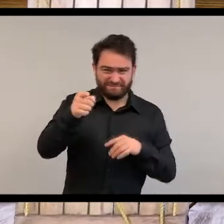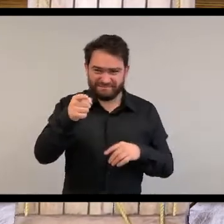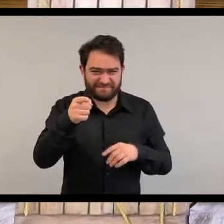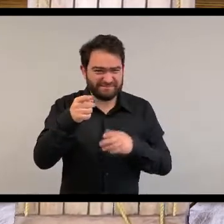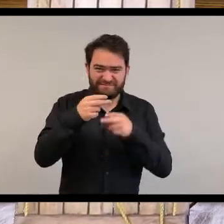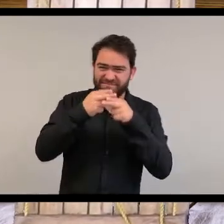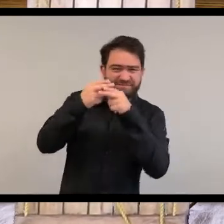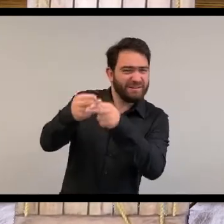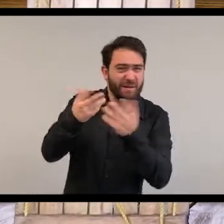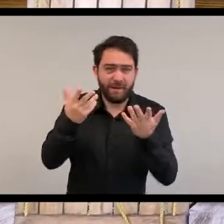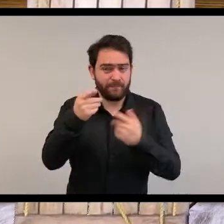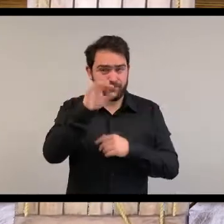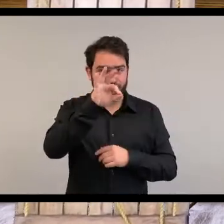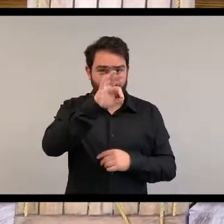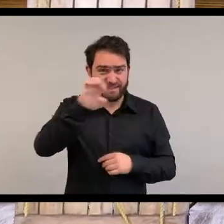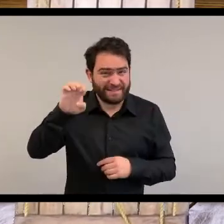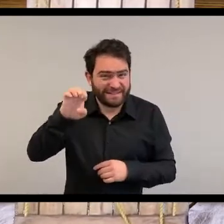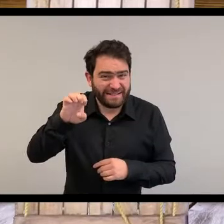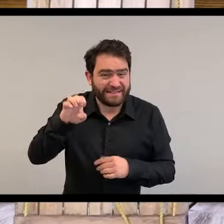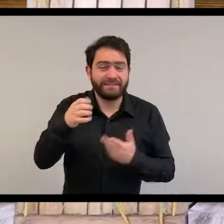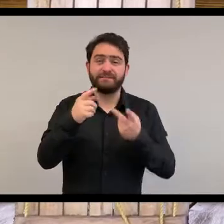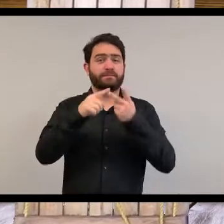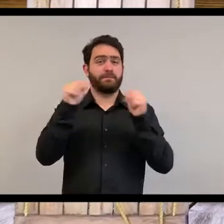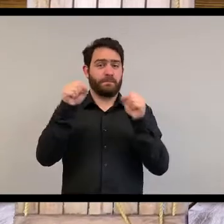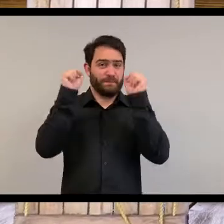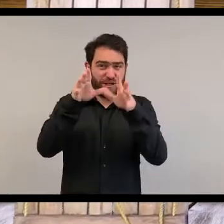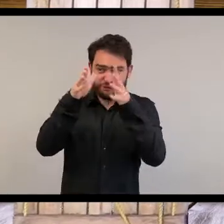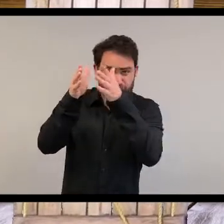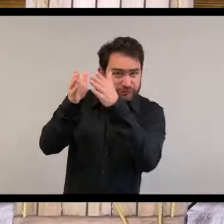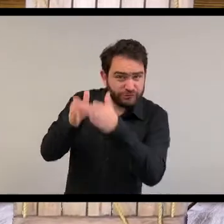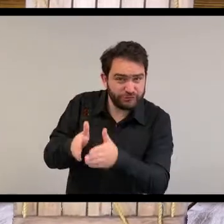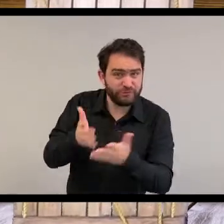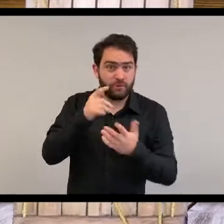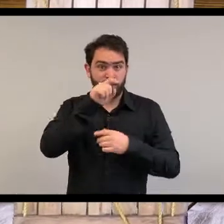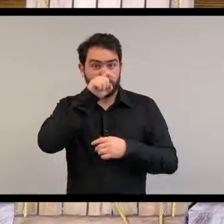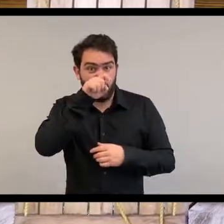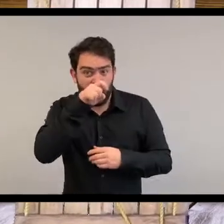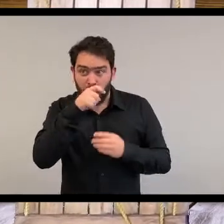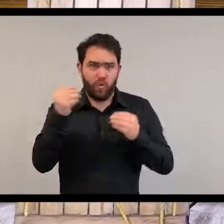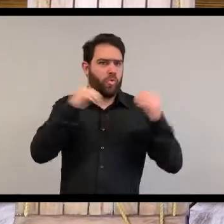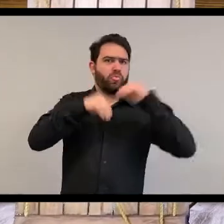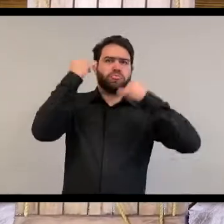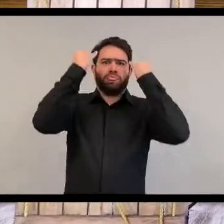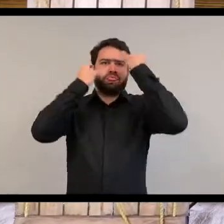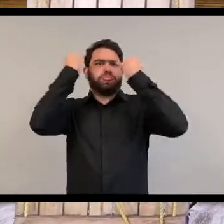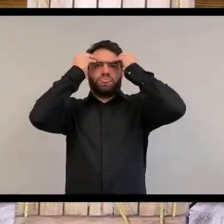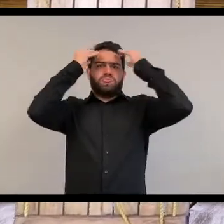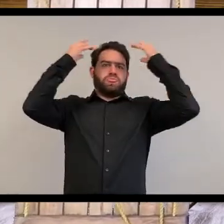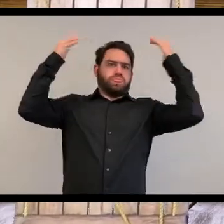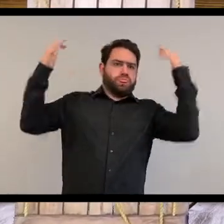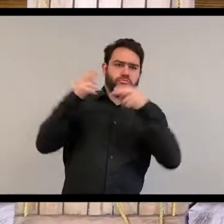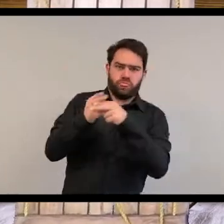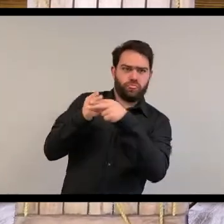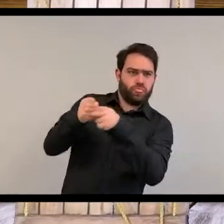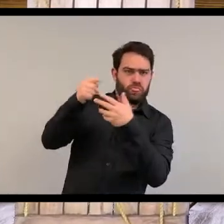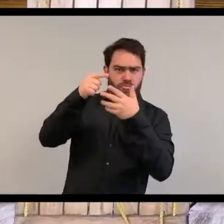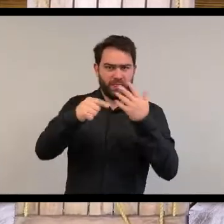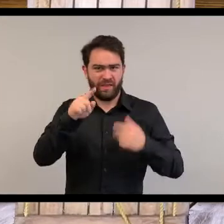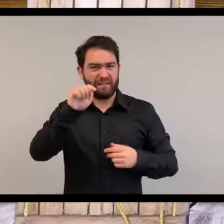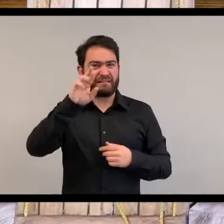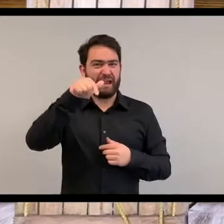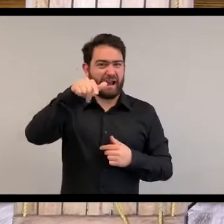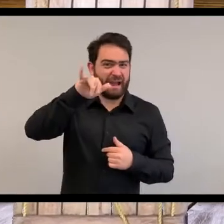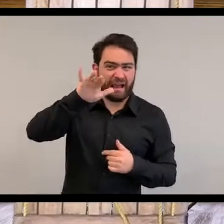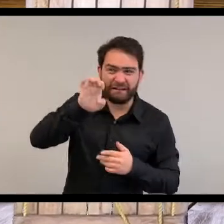Ils n pas pensé de l'appeler la fille, la magicienne ou la sorcière. Non, ça, ça ne leur était pas